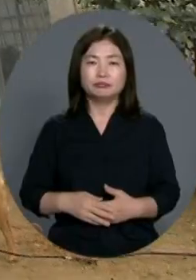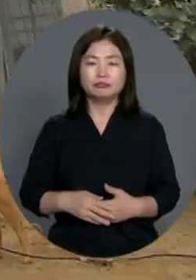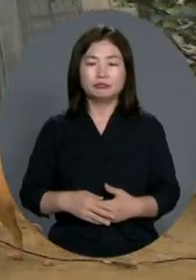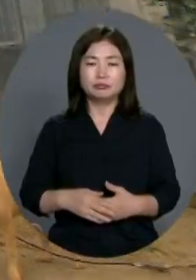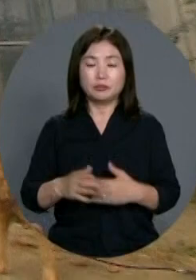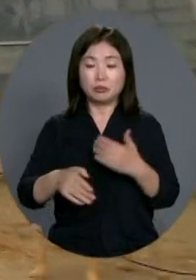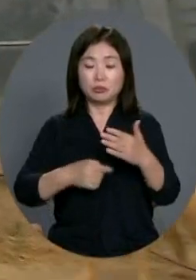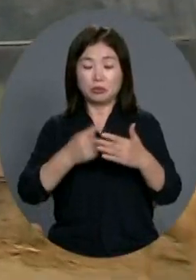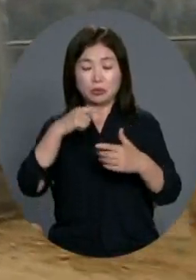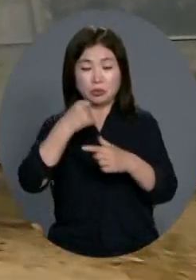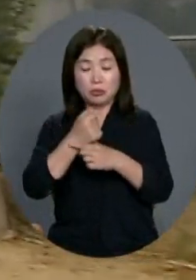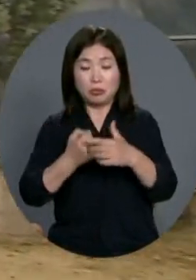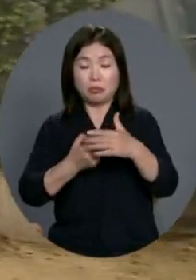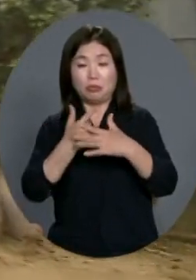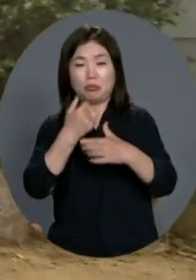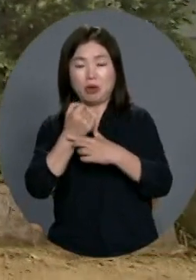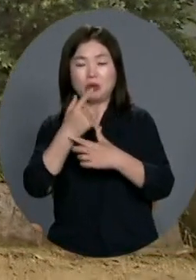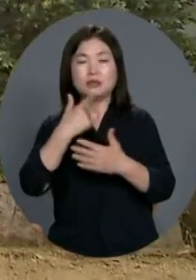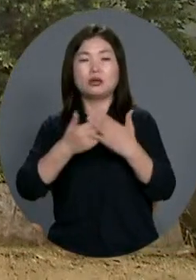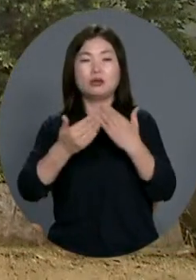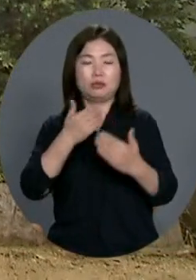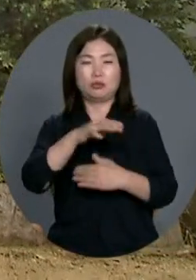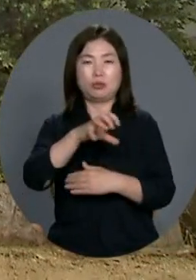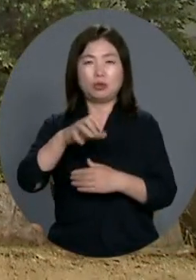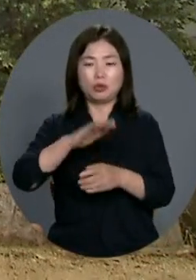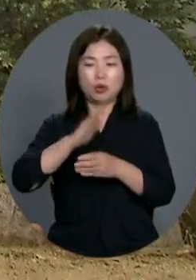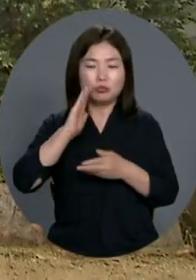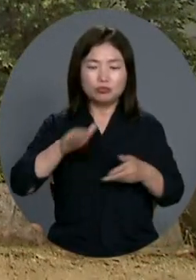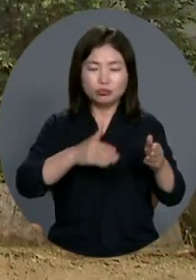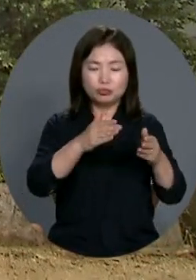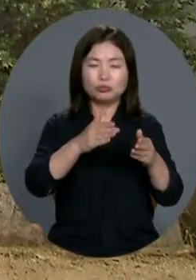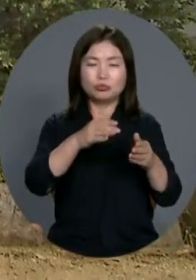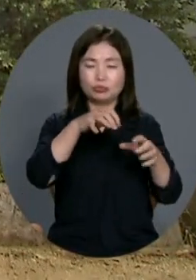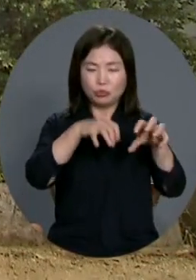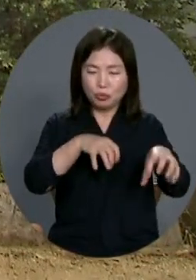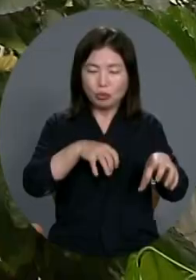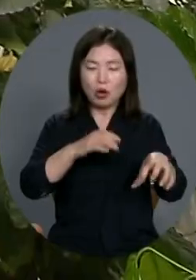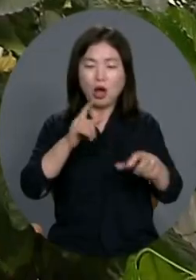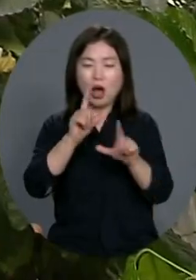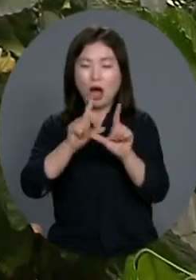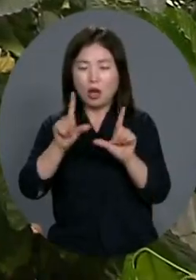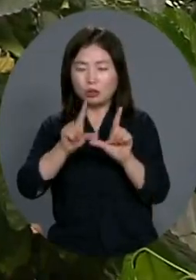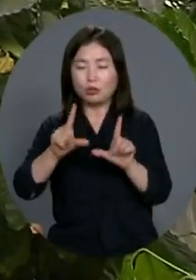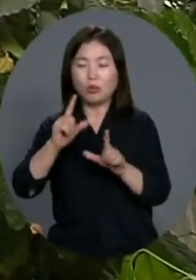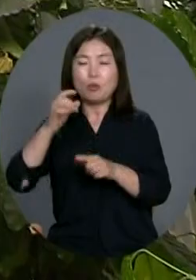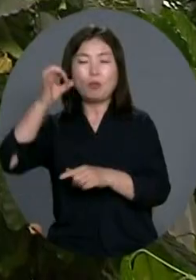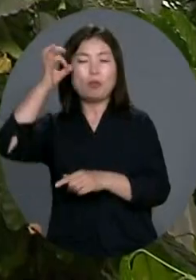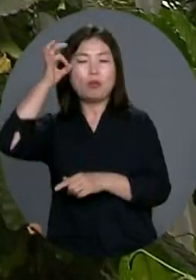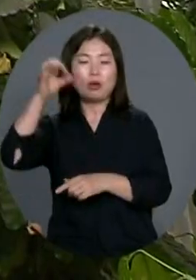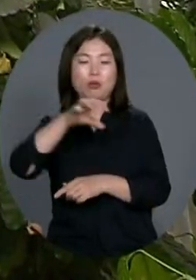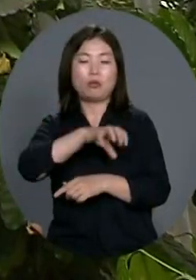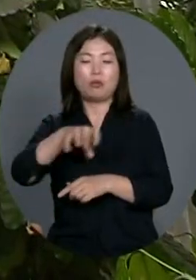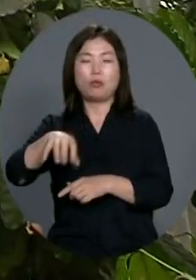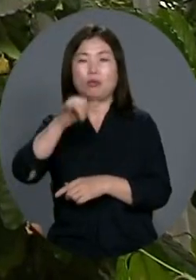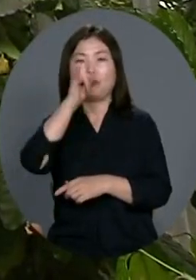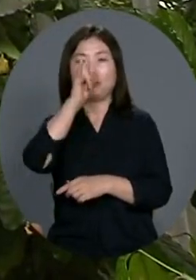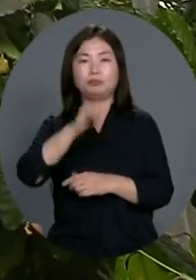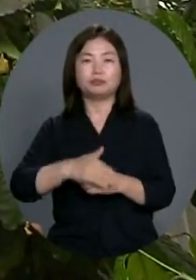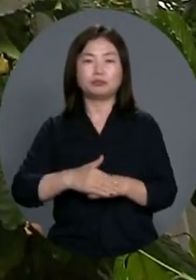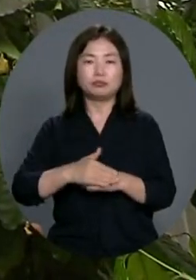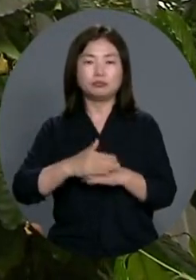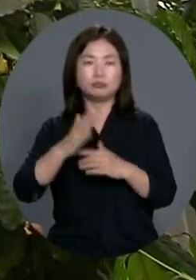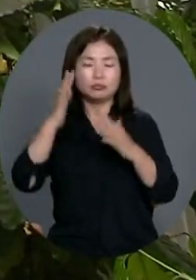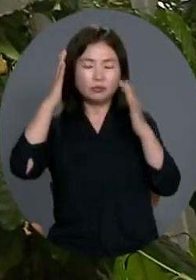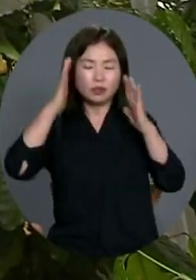같은 이색 열대 과일 체험 농장은 경북 청도뿐만 아니라 안동과 포항에도 있습니다.